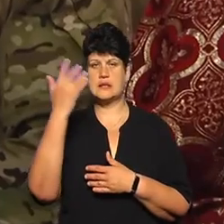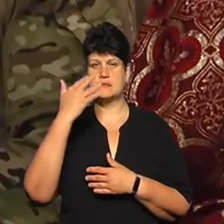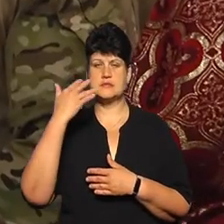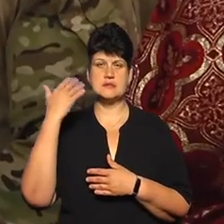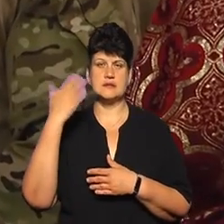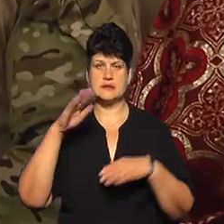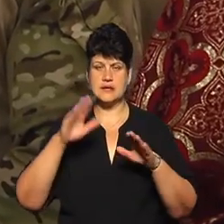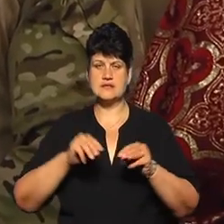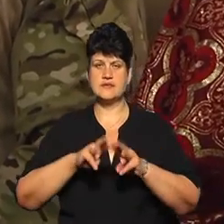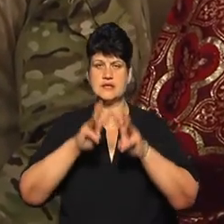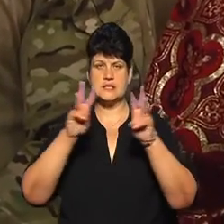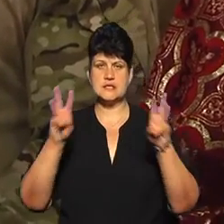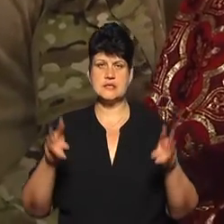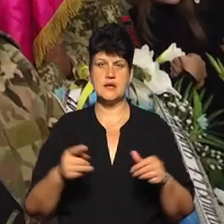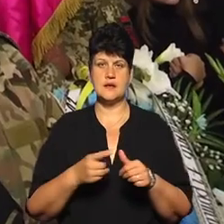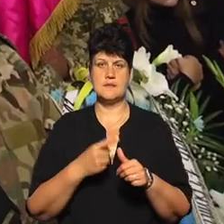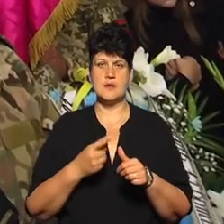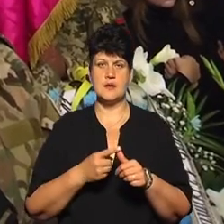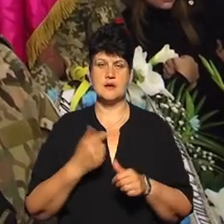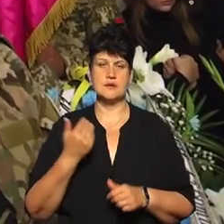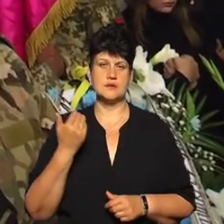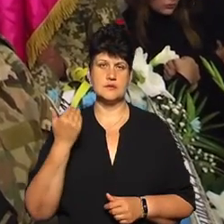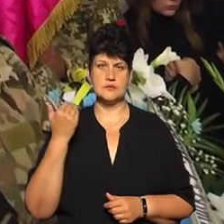не дай світися ім'я.